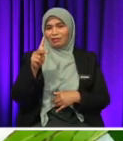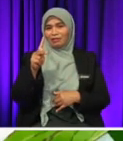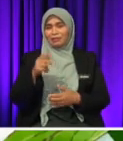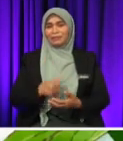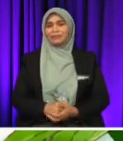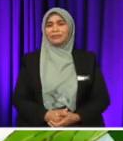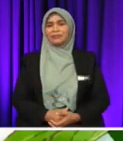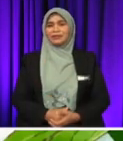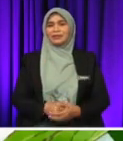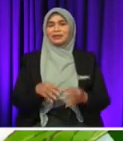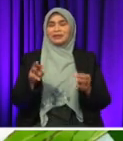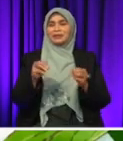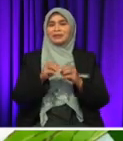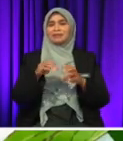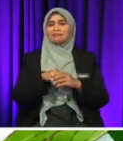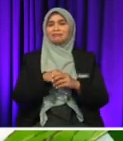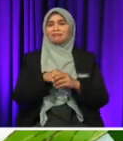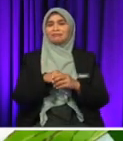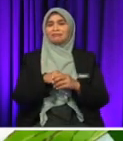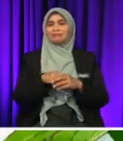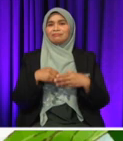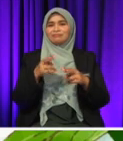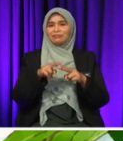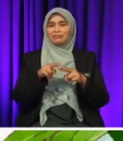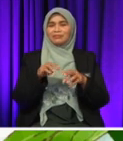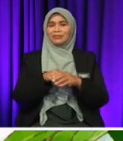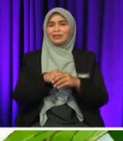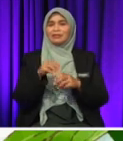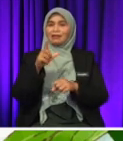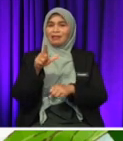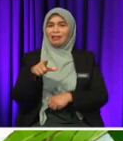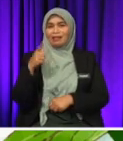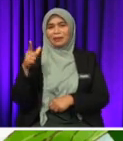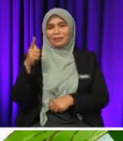nampak menjadi duduk dalam perpustakaan Oke